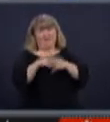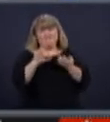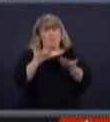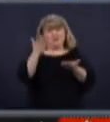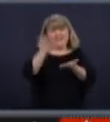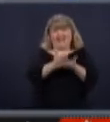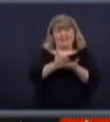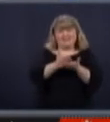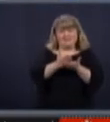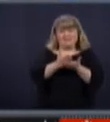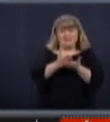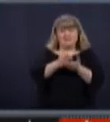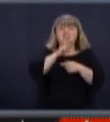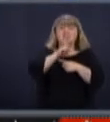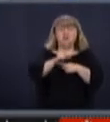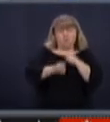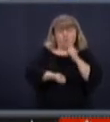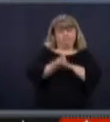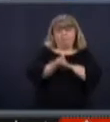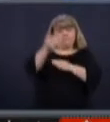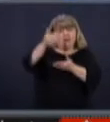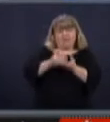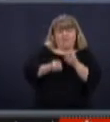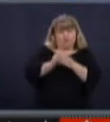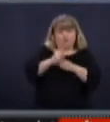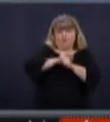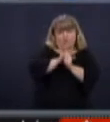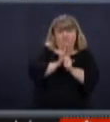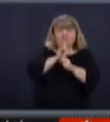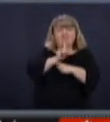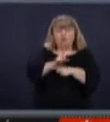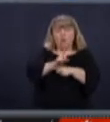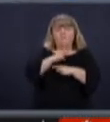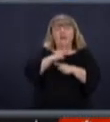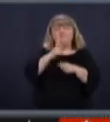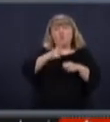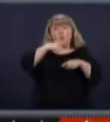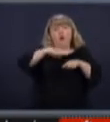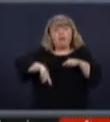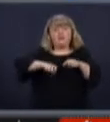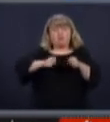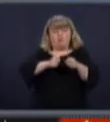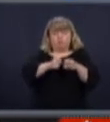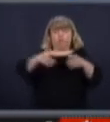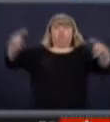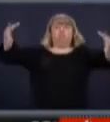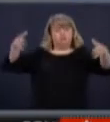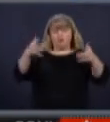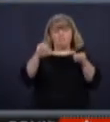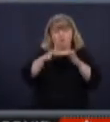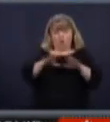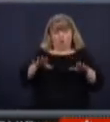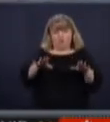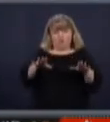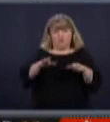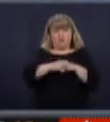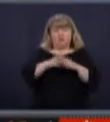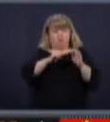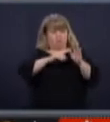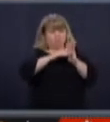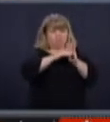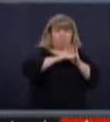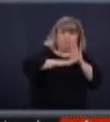de penser qu'il n'y aura pas de nouveaux cas. Là, ce qu'on aimerait, c'est éviter une augmentation de façon importante puis créer une vague, mais il va y en